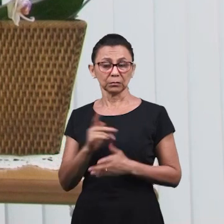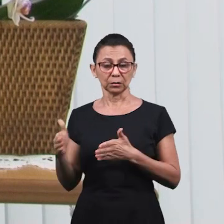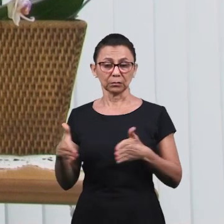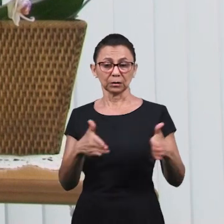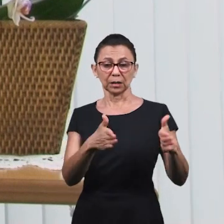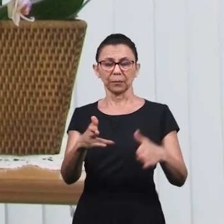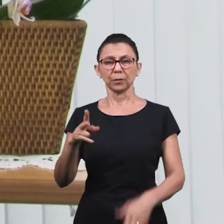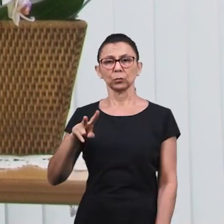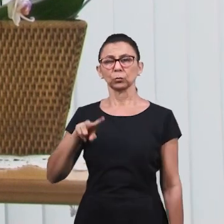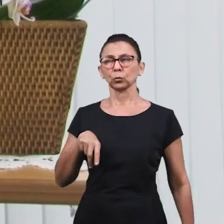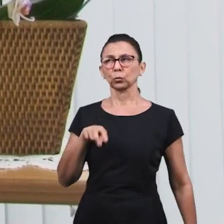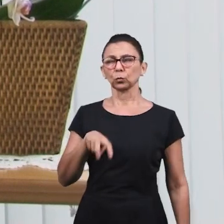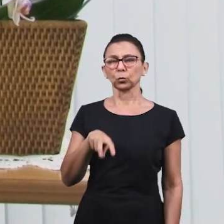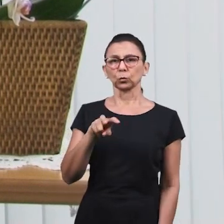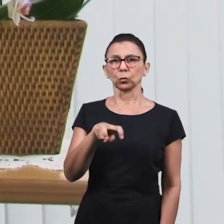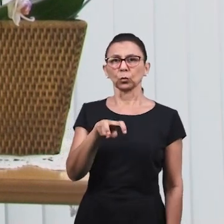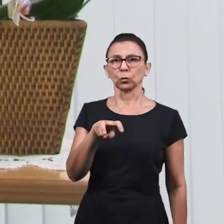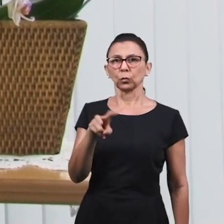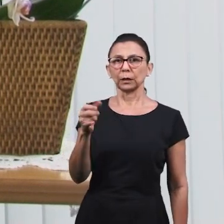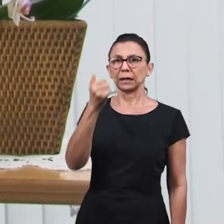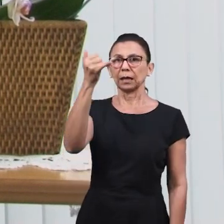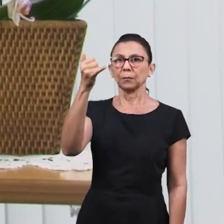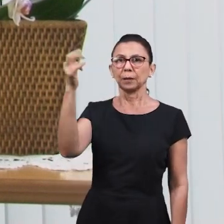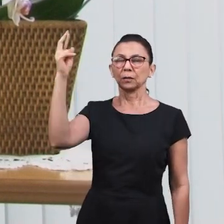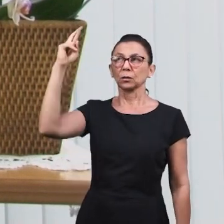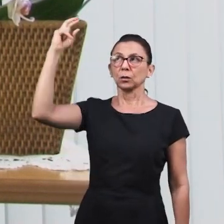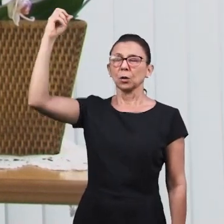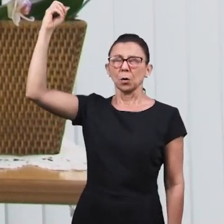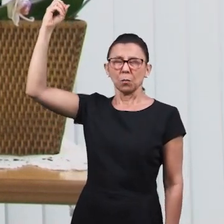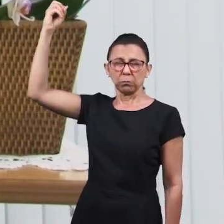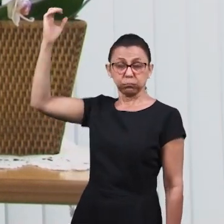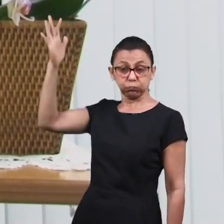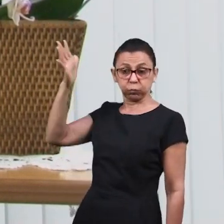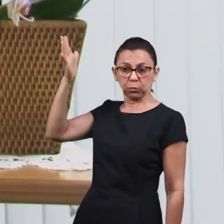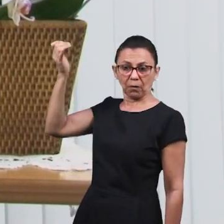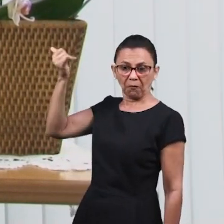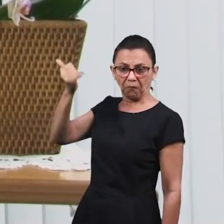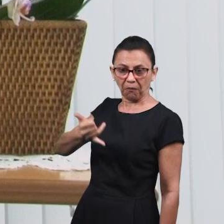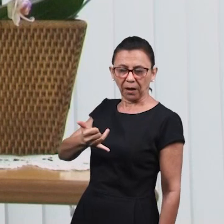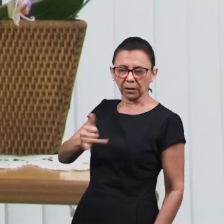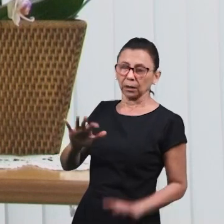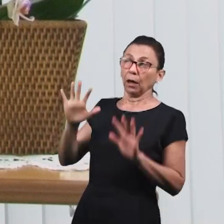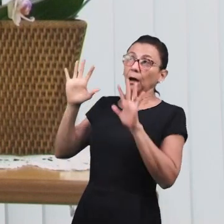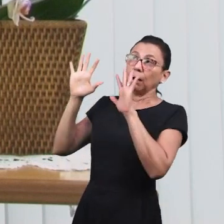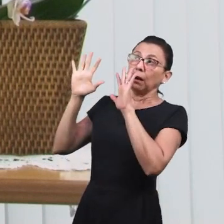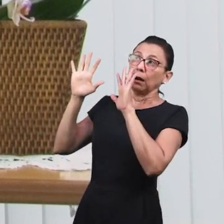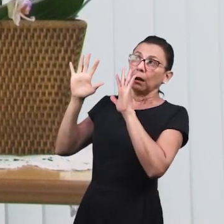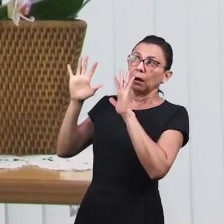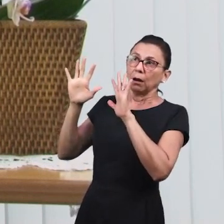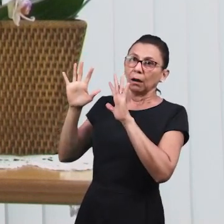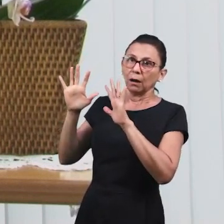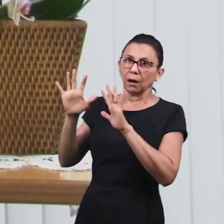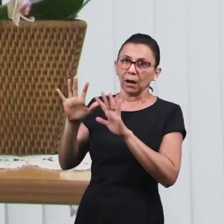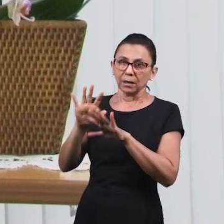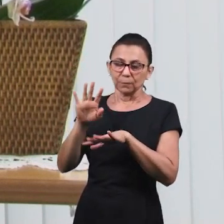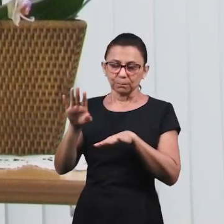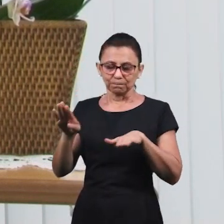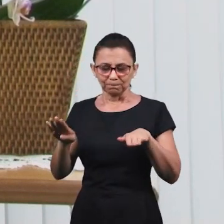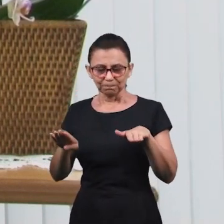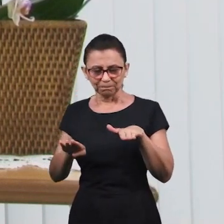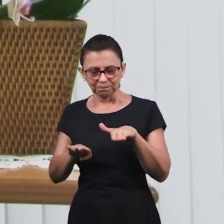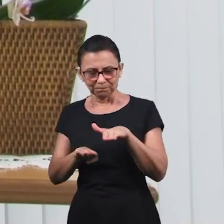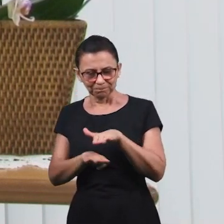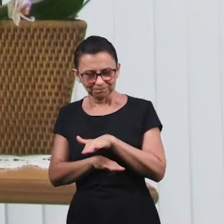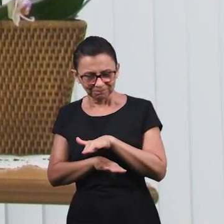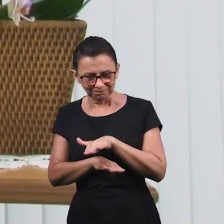chemin, quand le Seigneur lui parle, il comprend que tout cela était rien devant la